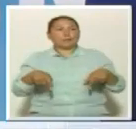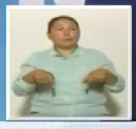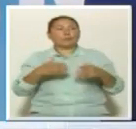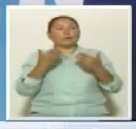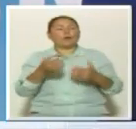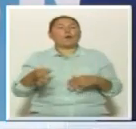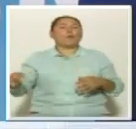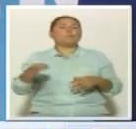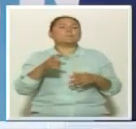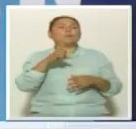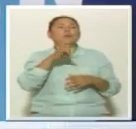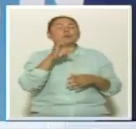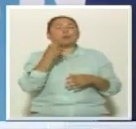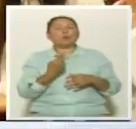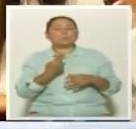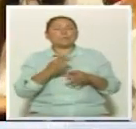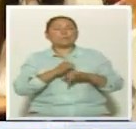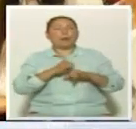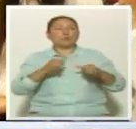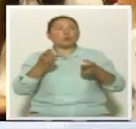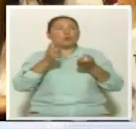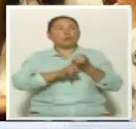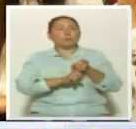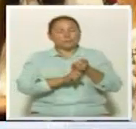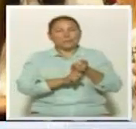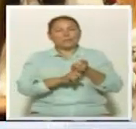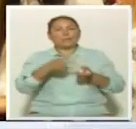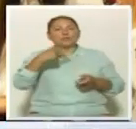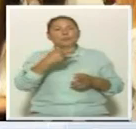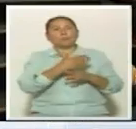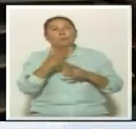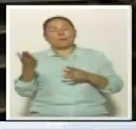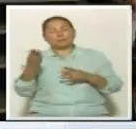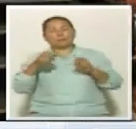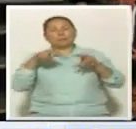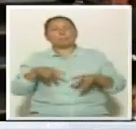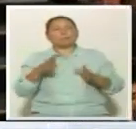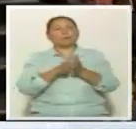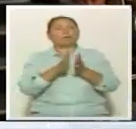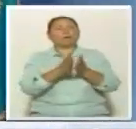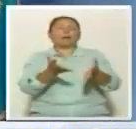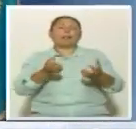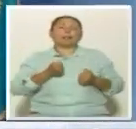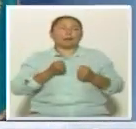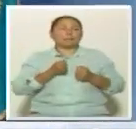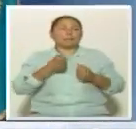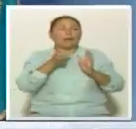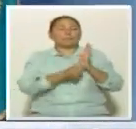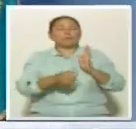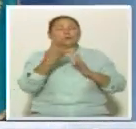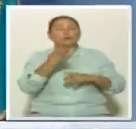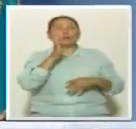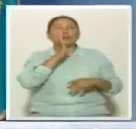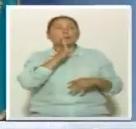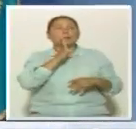қоса облыстың әлеуметтік экономикалық дамуына қосқан үлесі үшін 20-дан астам сала маманы марапатталды. Солардың бірі 64 жастағы